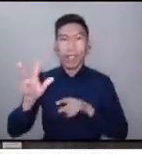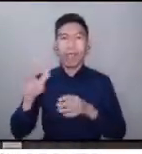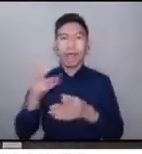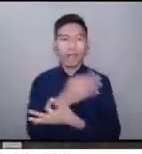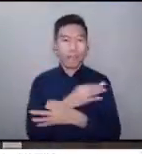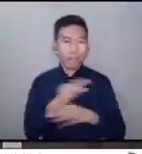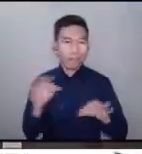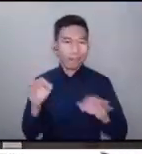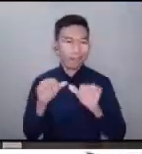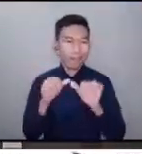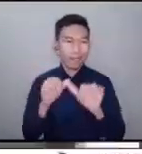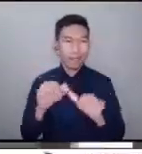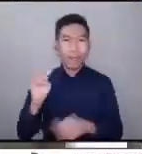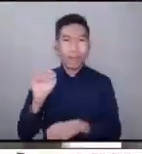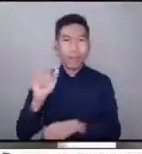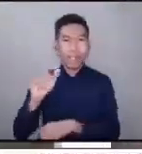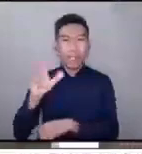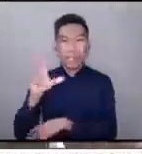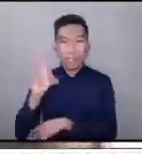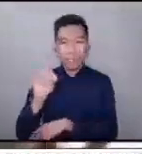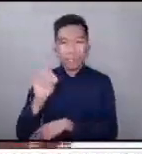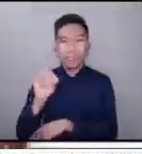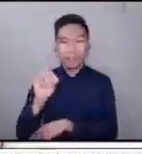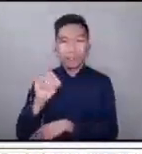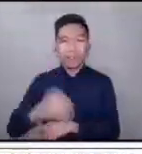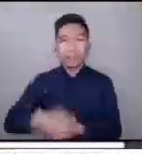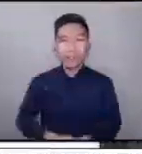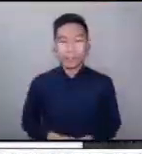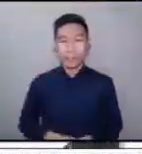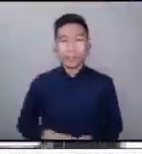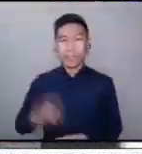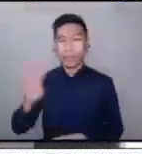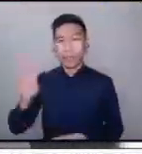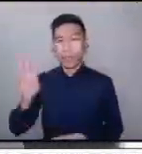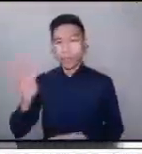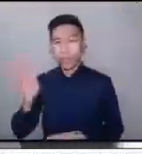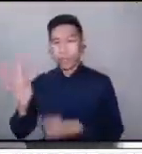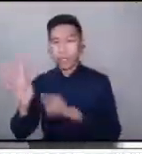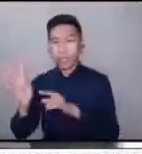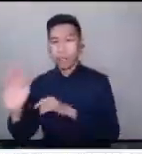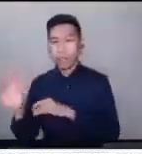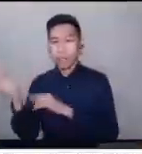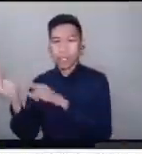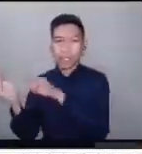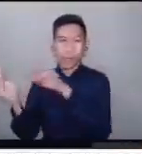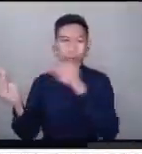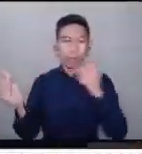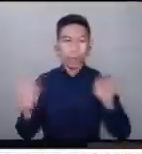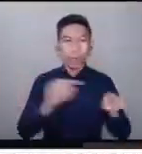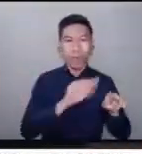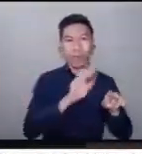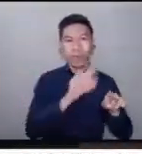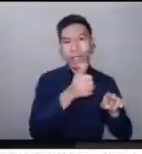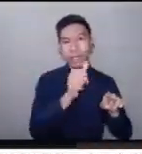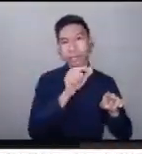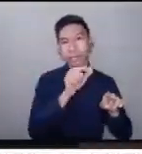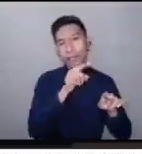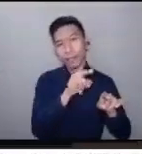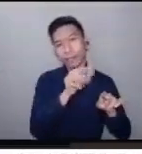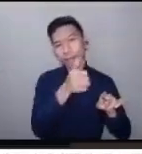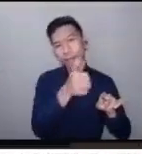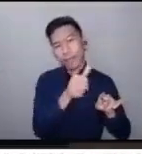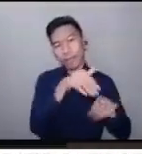May 30. Nananatili pa rin nasa 4:40 a.m. hanggang 10:10 p.m. ang operating hours ng MRT3. Naitala higit